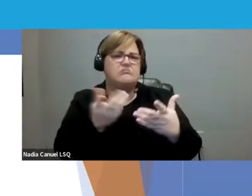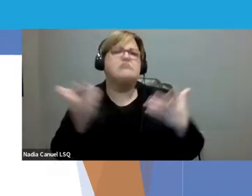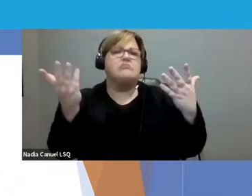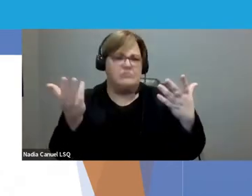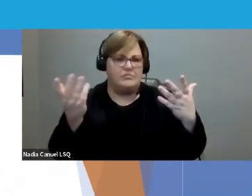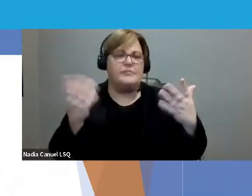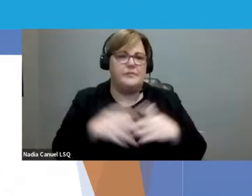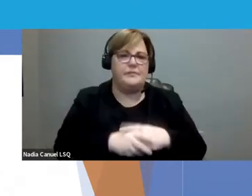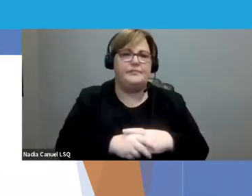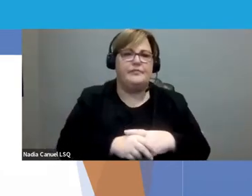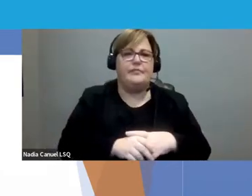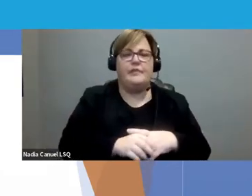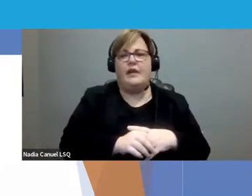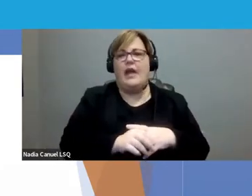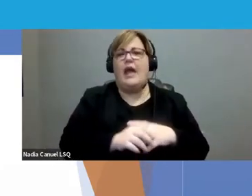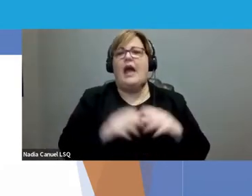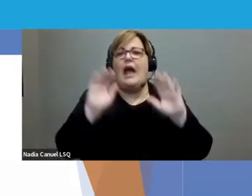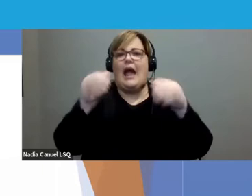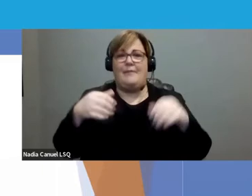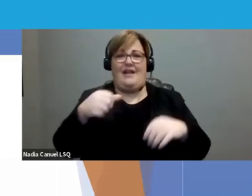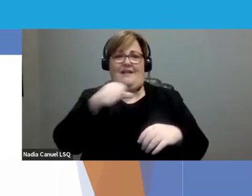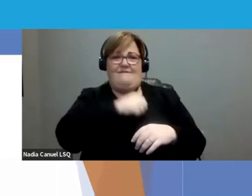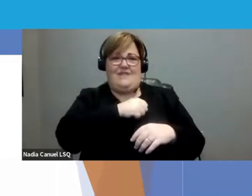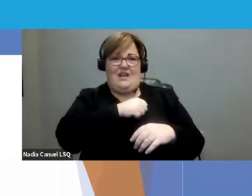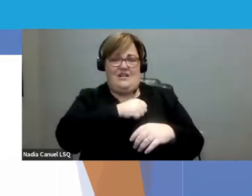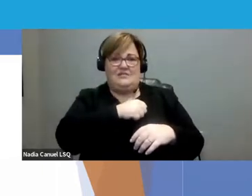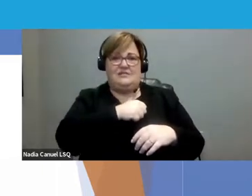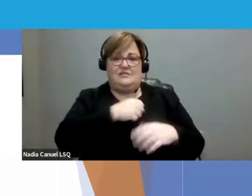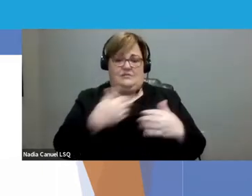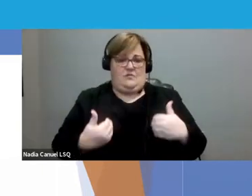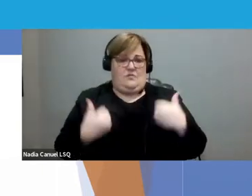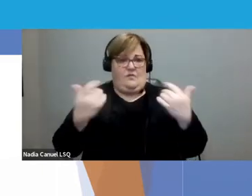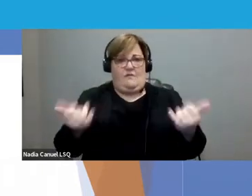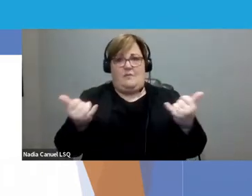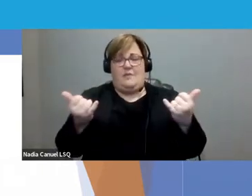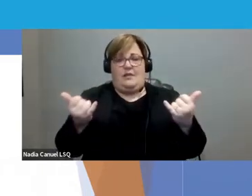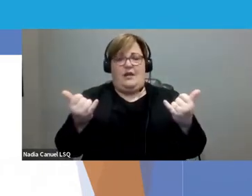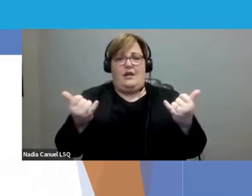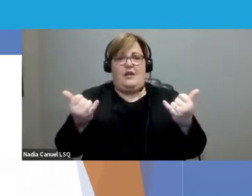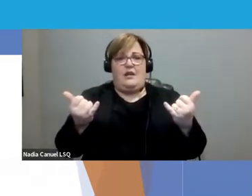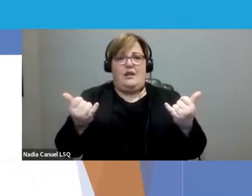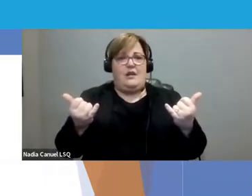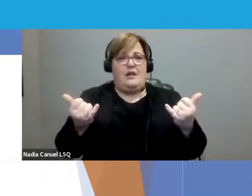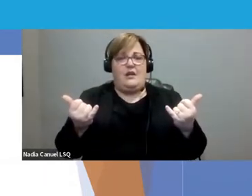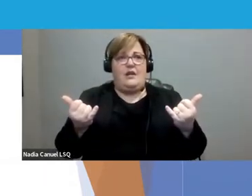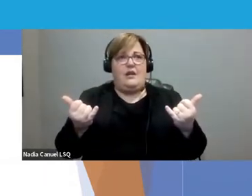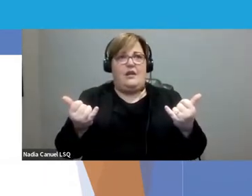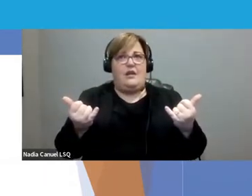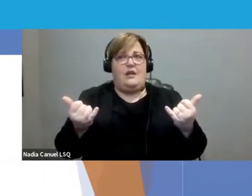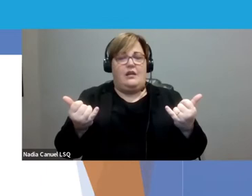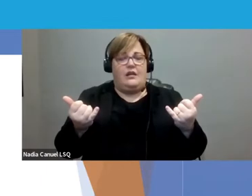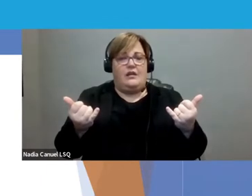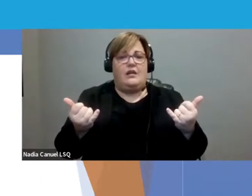vient faire en sorte que les violences dans nos vies sont pratiquement